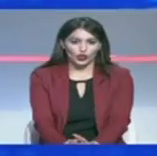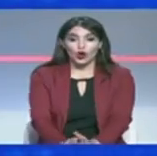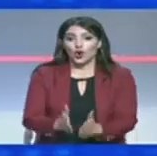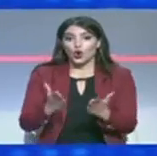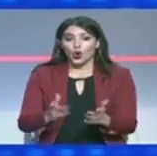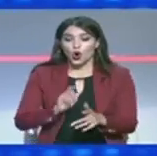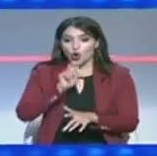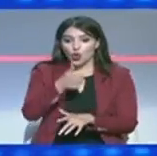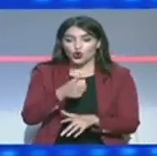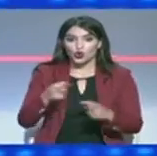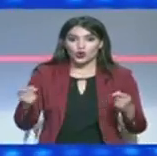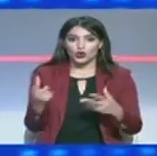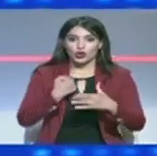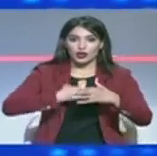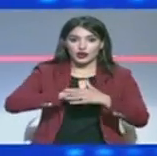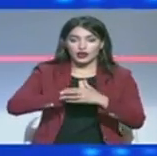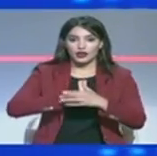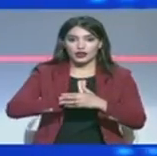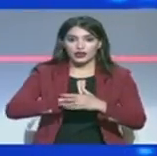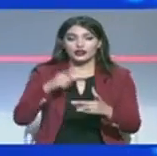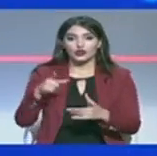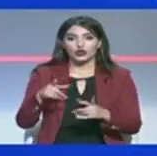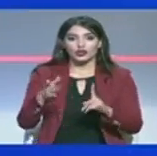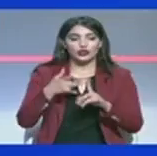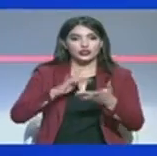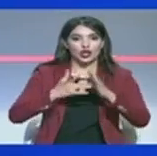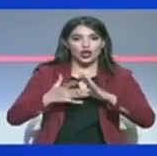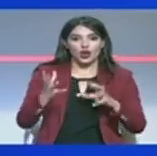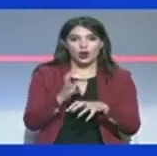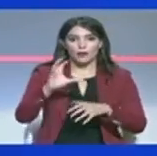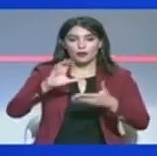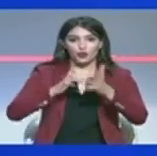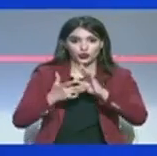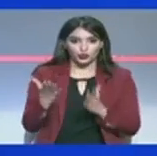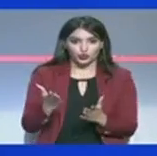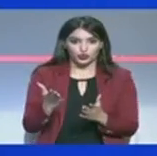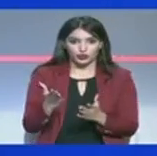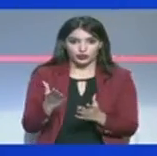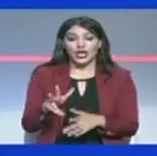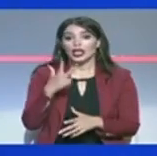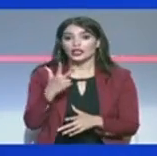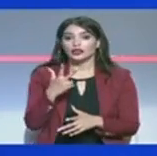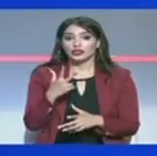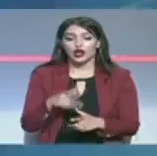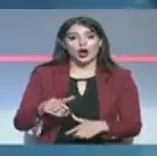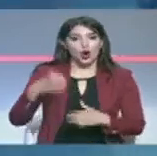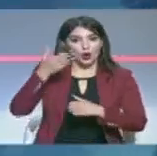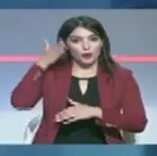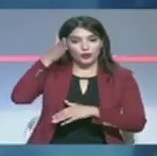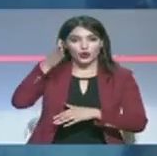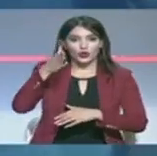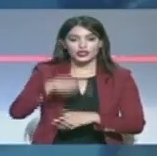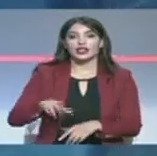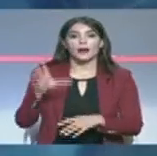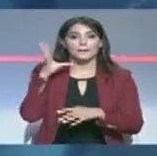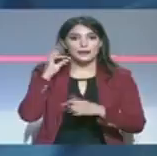تقام غدا مباريات الجولة الثانية لمرحلة تفادي النزول إلى بطولة الرابطة الثالثة، إذ يباري مستقبل القصرين مستقبل